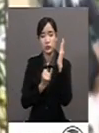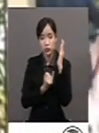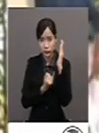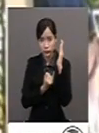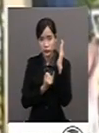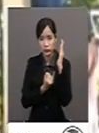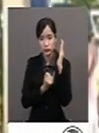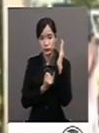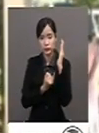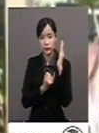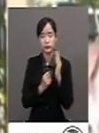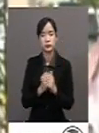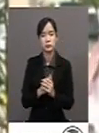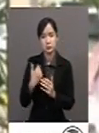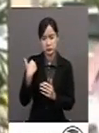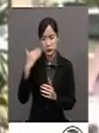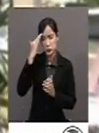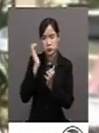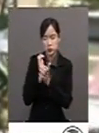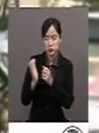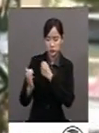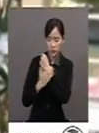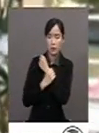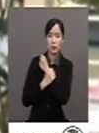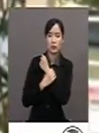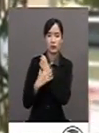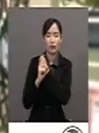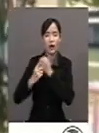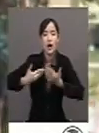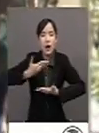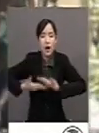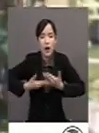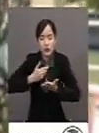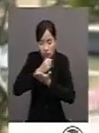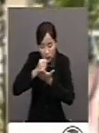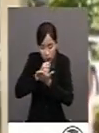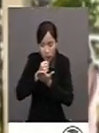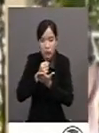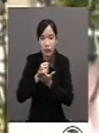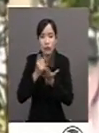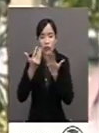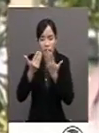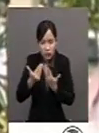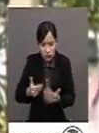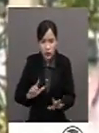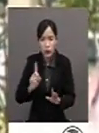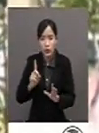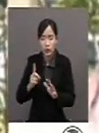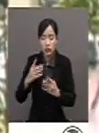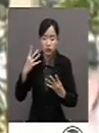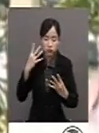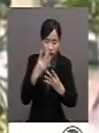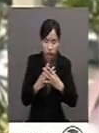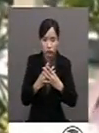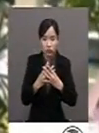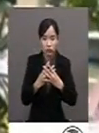วก็โดนตำรวจจับกลุ่มในข้อหาจำหน่ายยาเสพติดหลังจากนั้นตำรวจก็นำตัวไปฝากขังครับที่ส